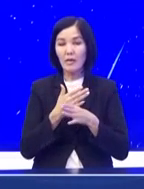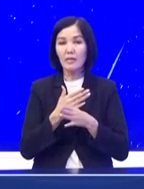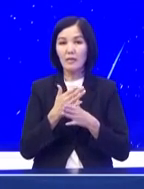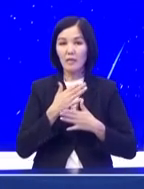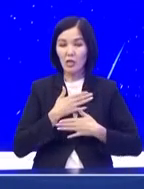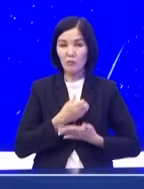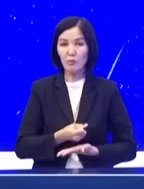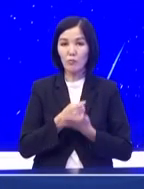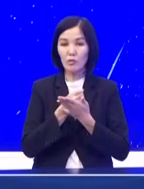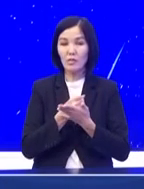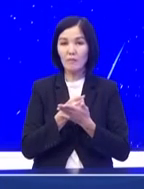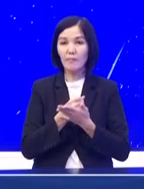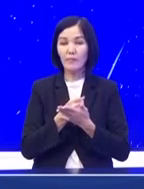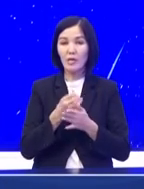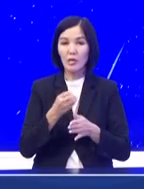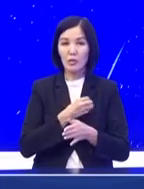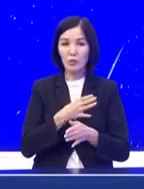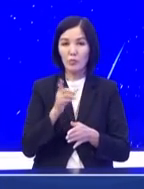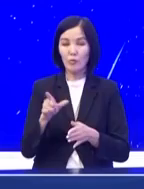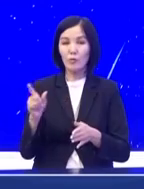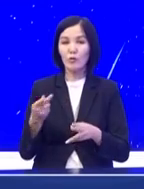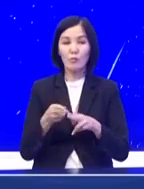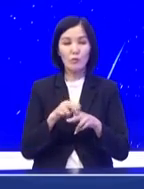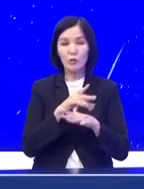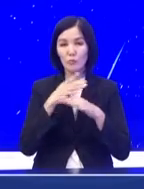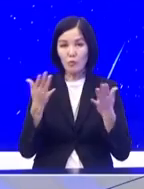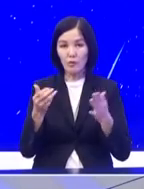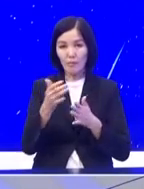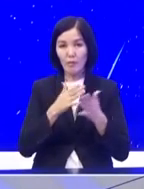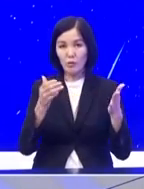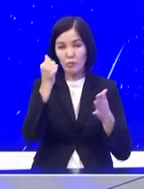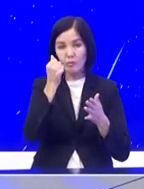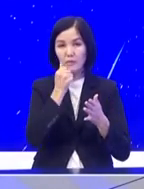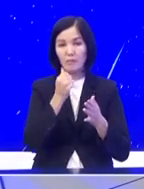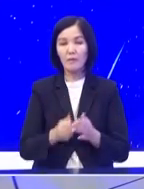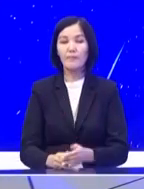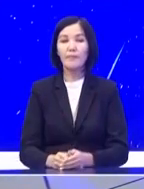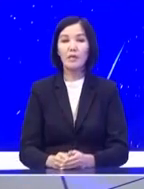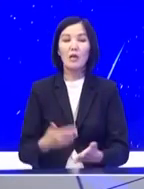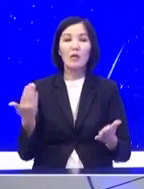спонсорам, благодаря нашим неравнодушным людям нашей области, нашего города.